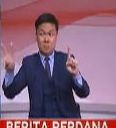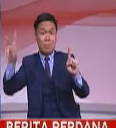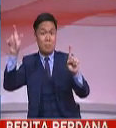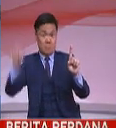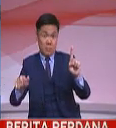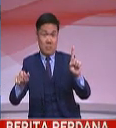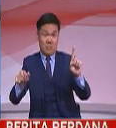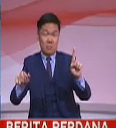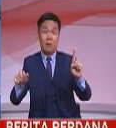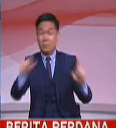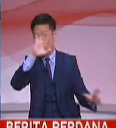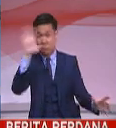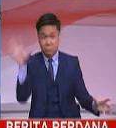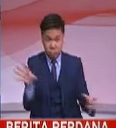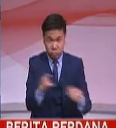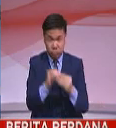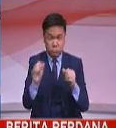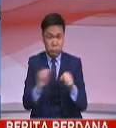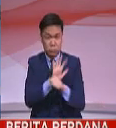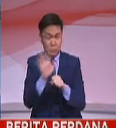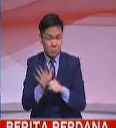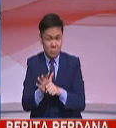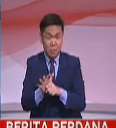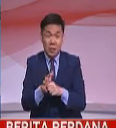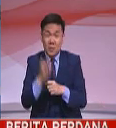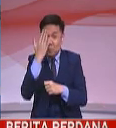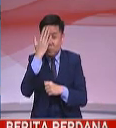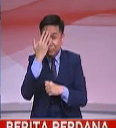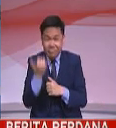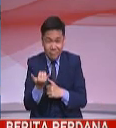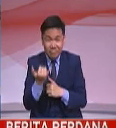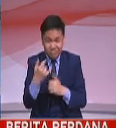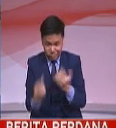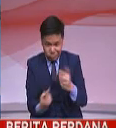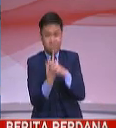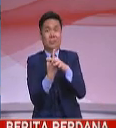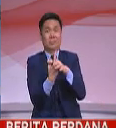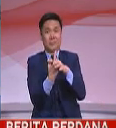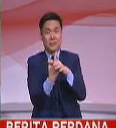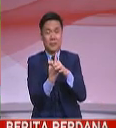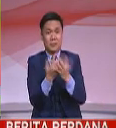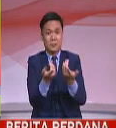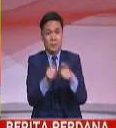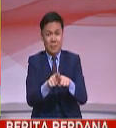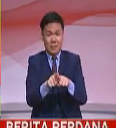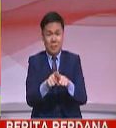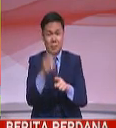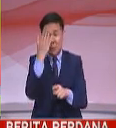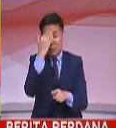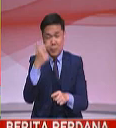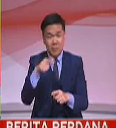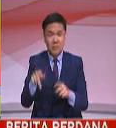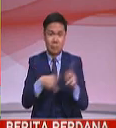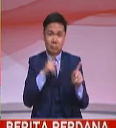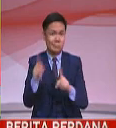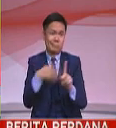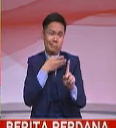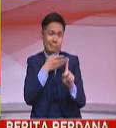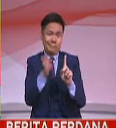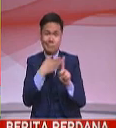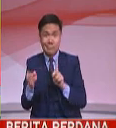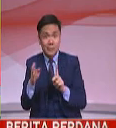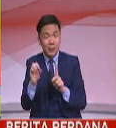135,992 kes secara keseluruhannya. Apa puncanya? Benarkah orang ramai semakin alfa terhadap pematuhan